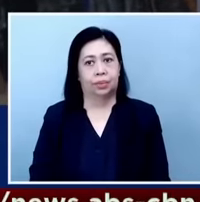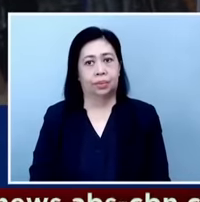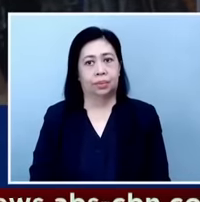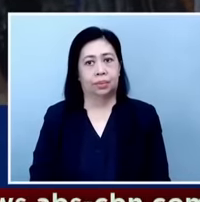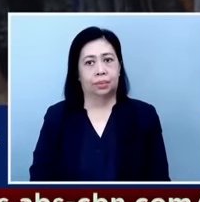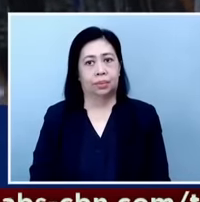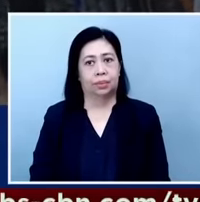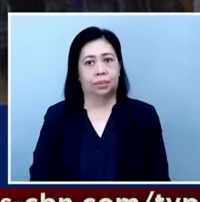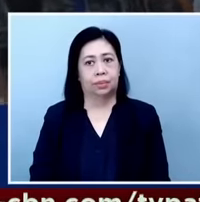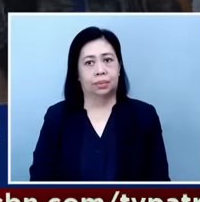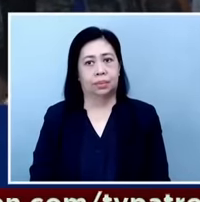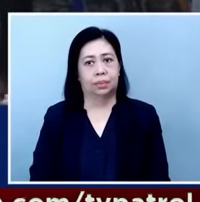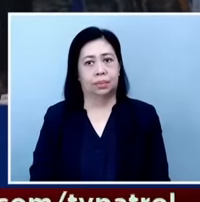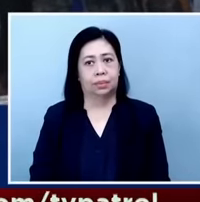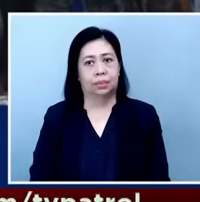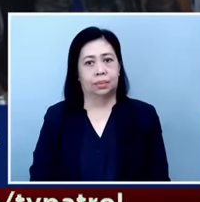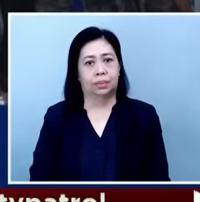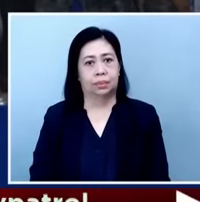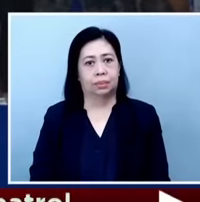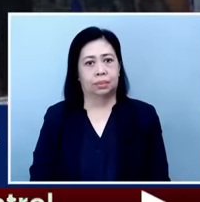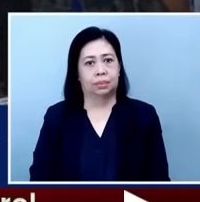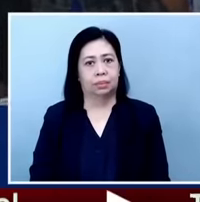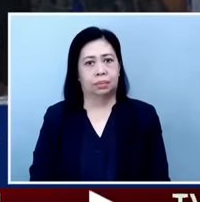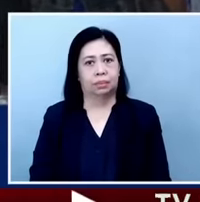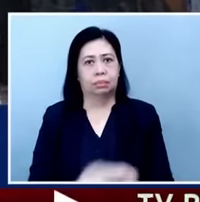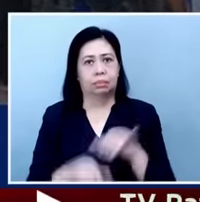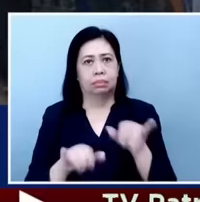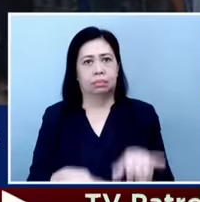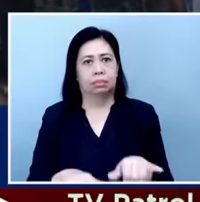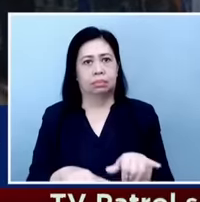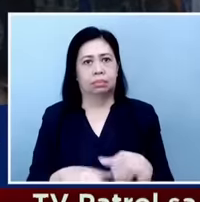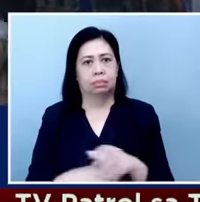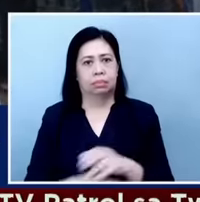Oh! Ay! Ayaw nang gumalaw.